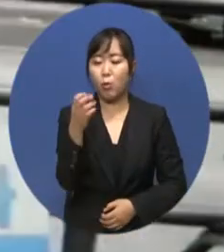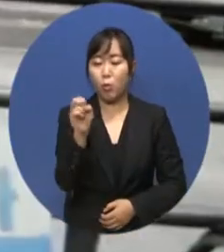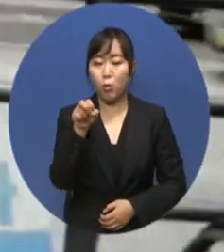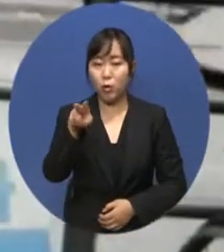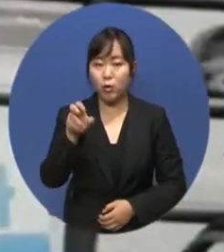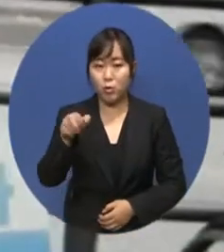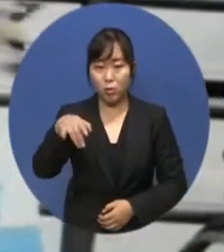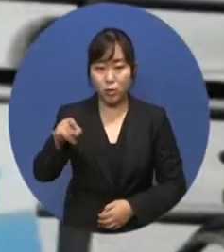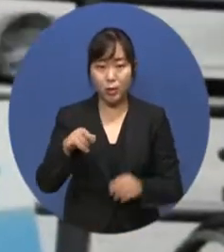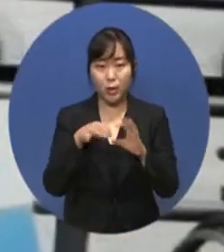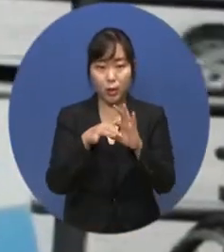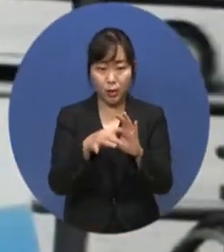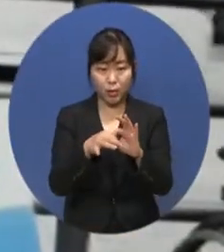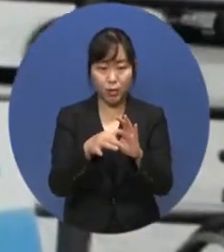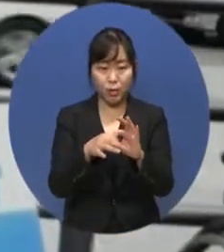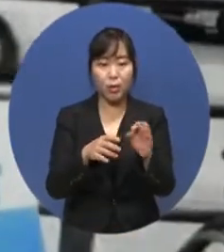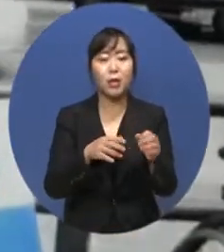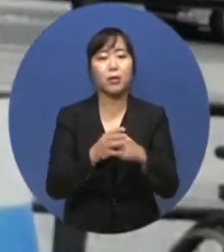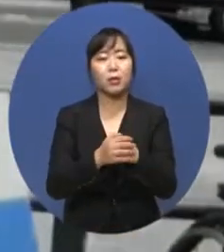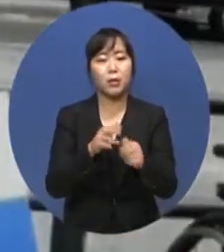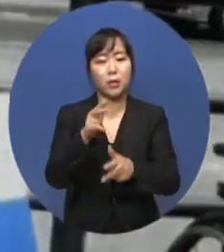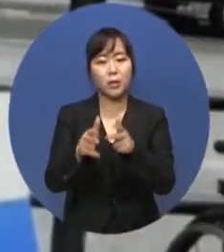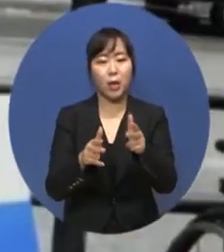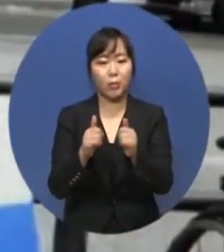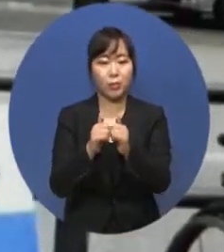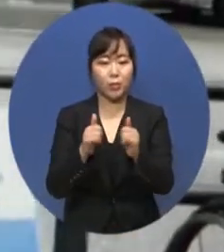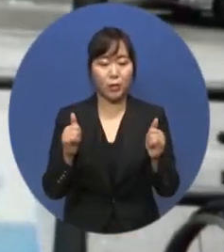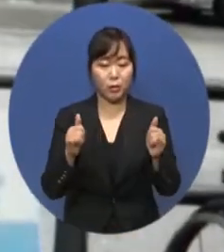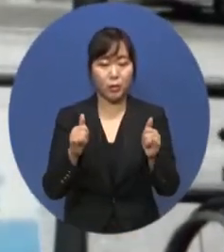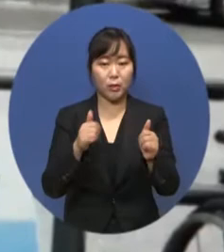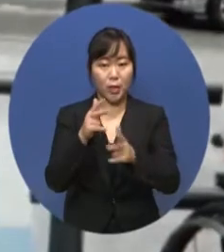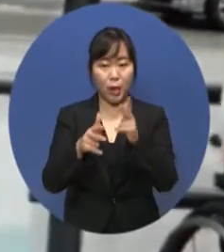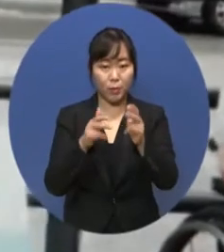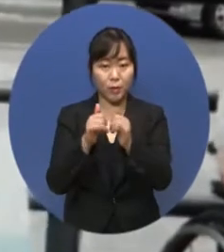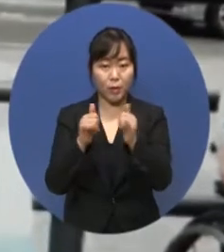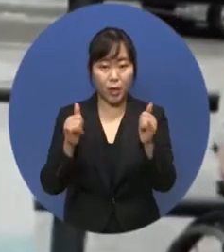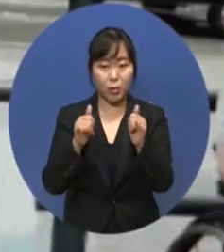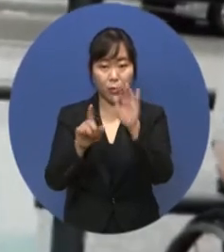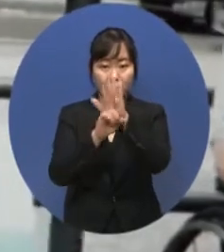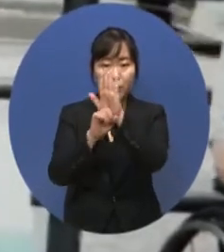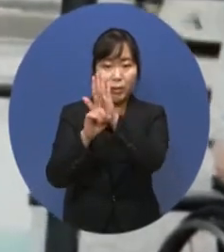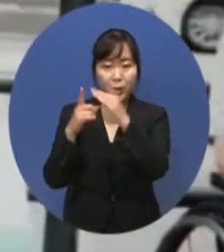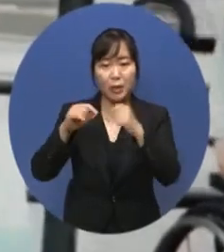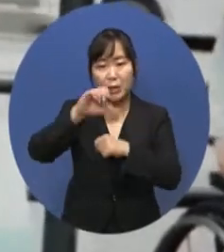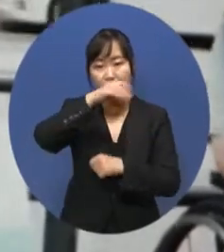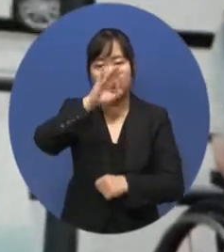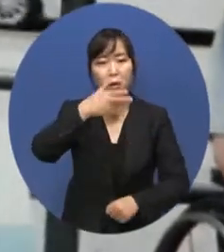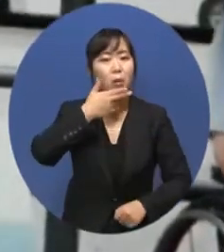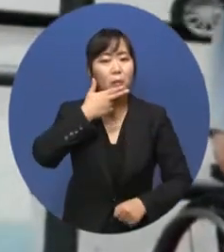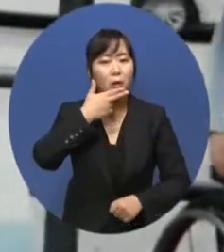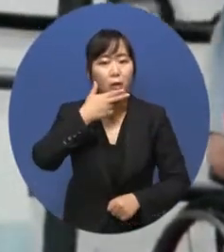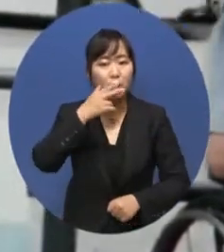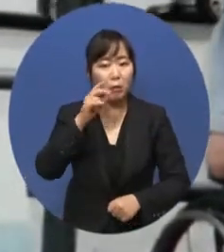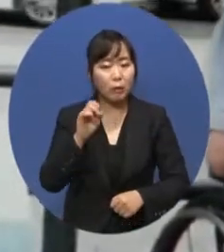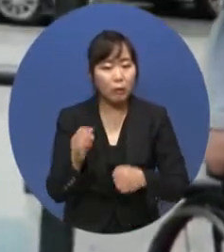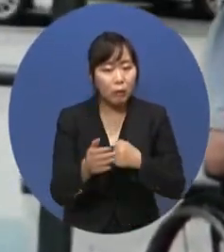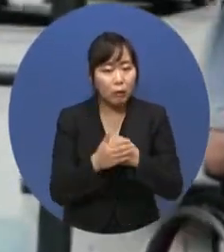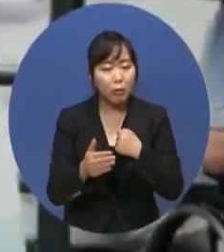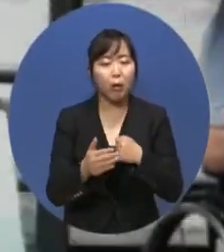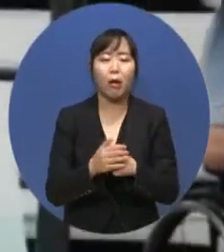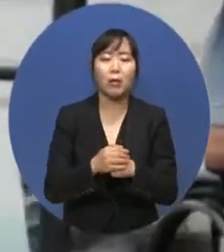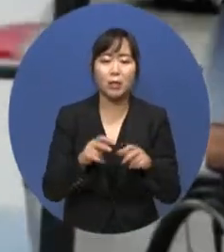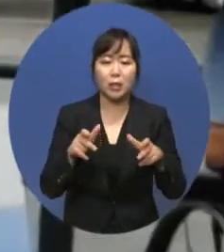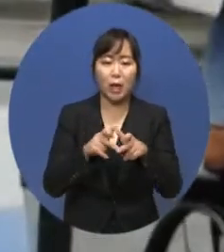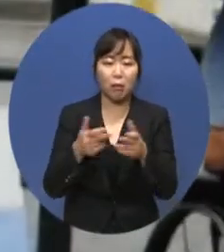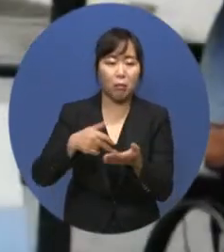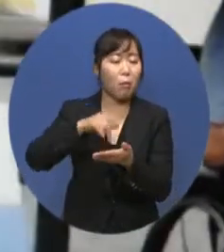사업에 착수하기에 사업자 모집 공고를 실시한다고 발표하면서 예산이 없다는 이유로 장애인이 탑승할 수